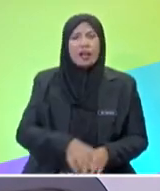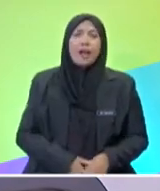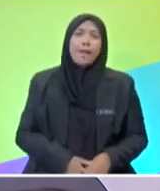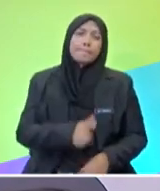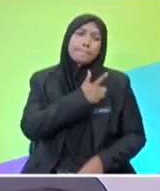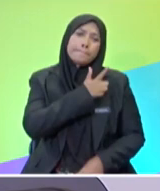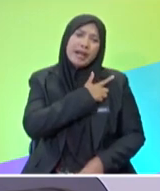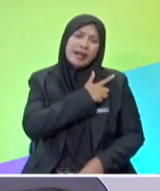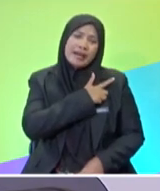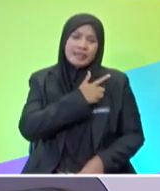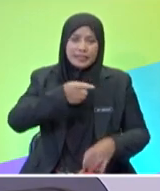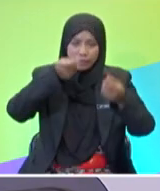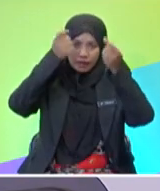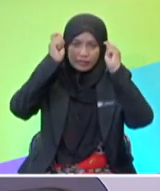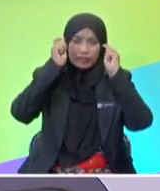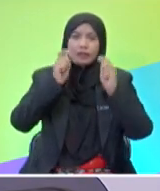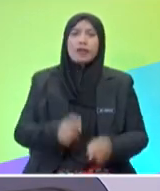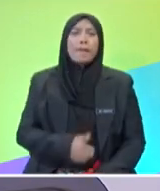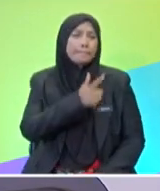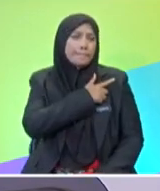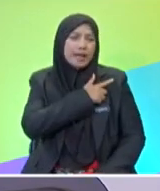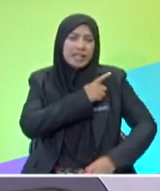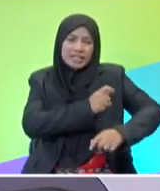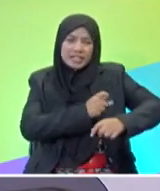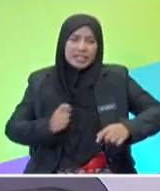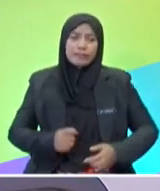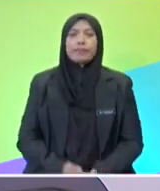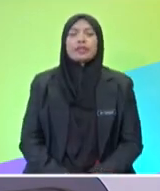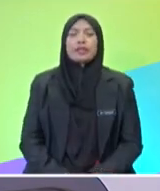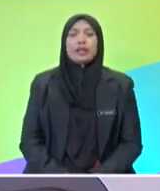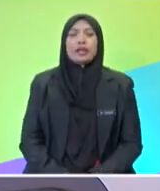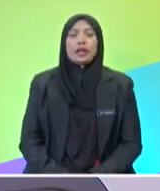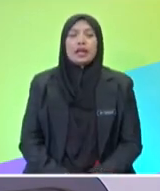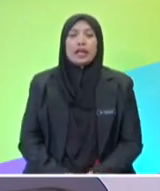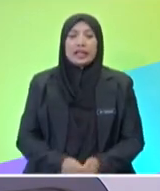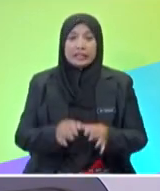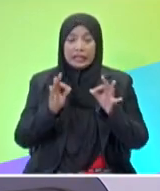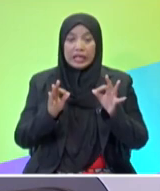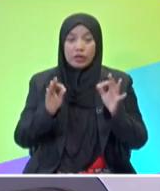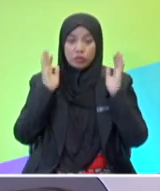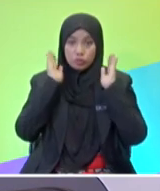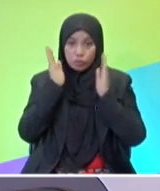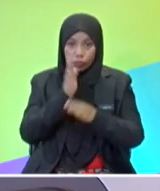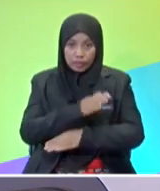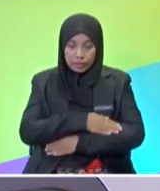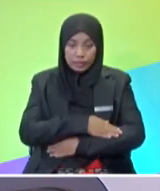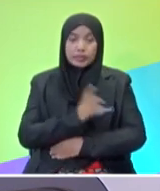malas pakai minyak wangi? Okey, yang pertama, ibadah kita tidak diterima Allah Taala.